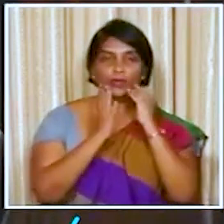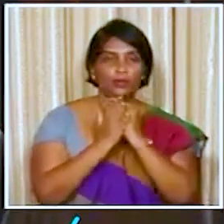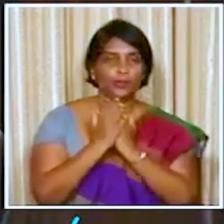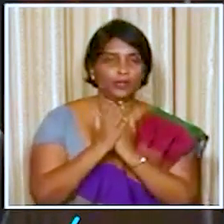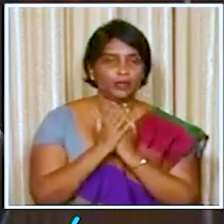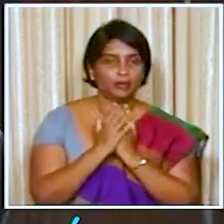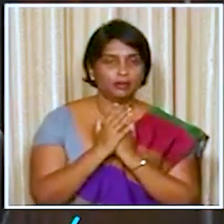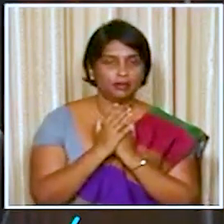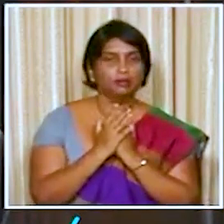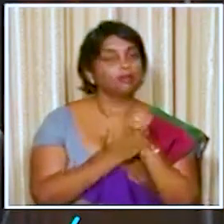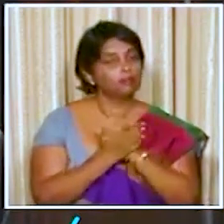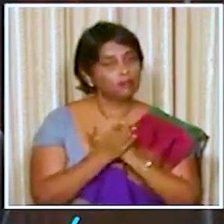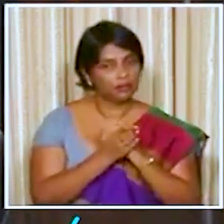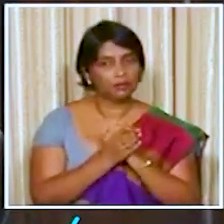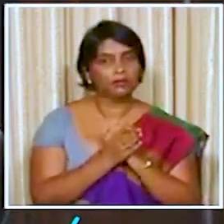මේ සියල්ල ඔව්